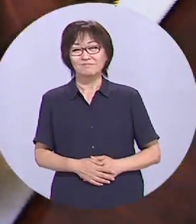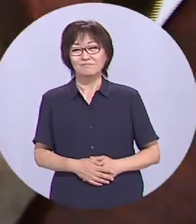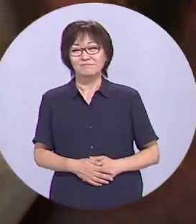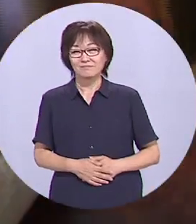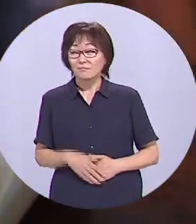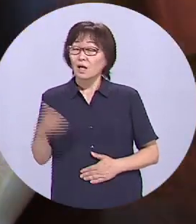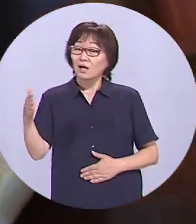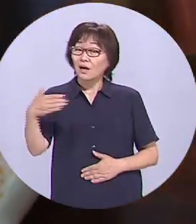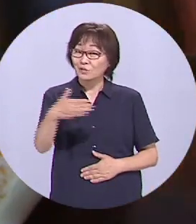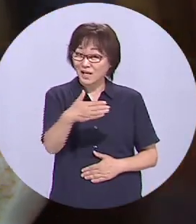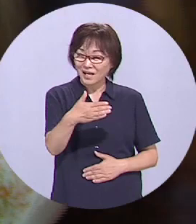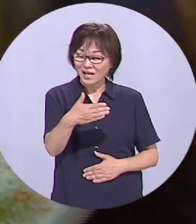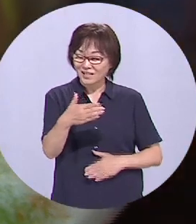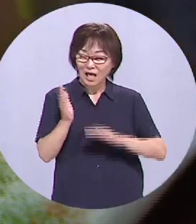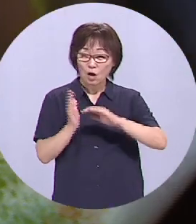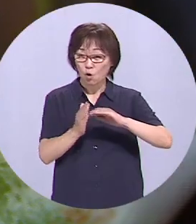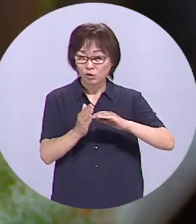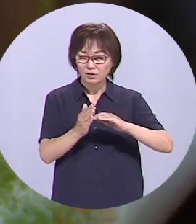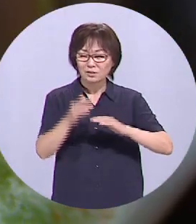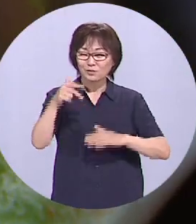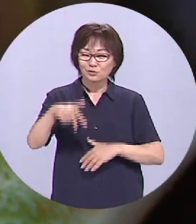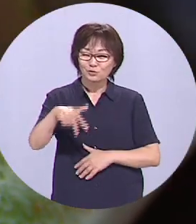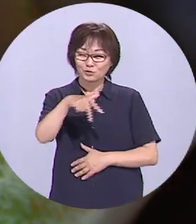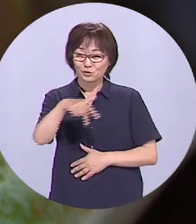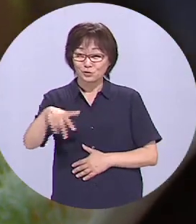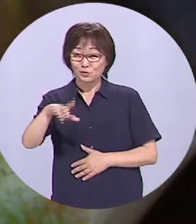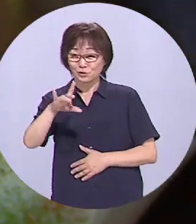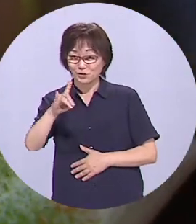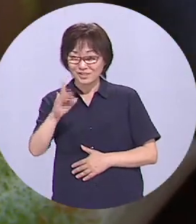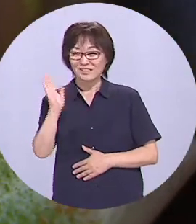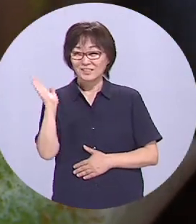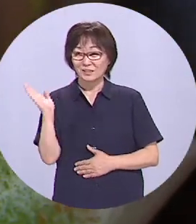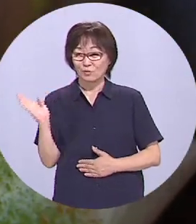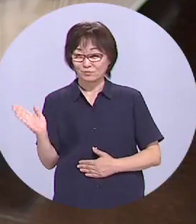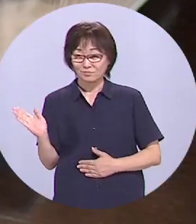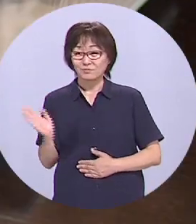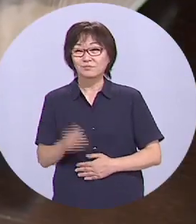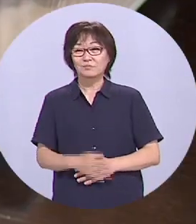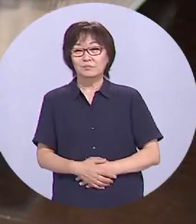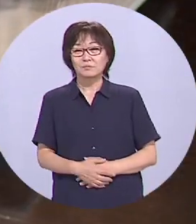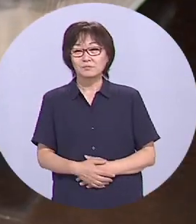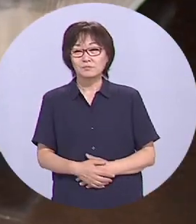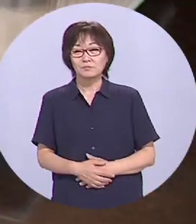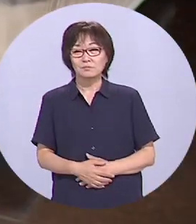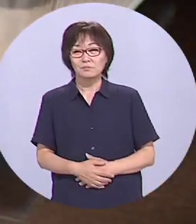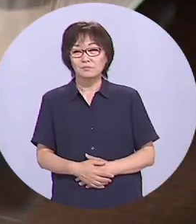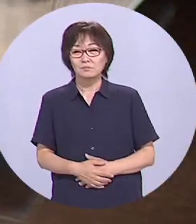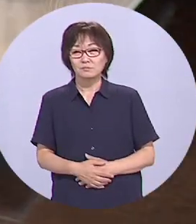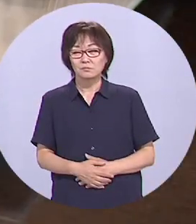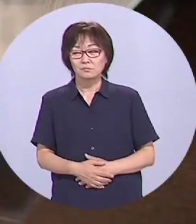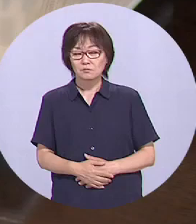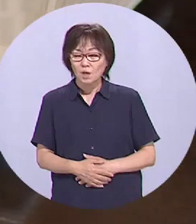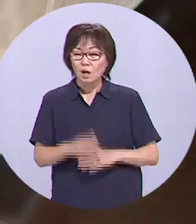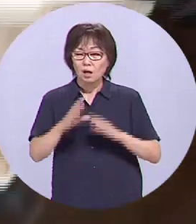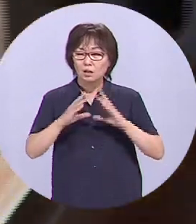お魚料理でございます。ひらすずきのポワレ、ソースウクラードでございます。 身がめちゃくちゃ柔らかい。